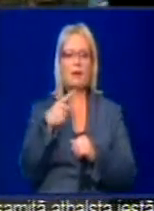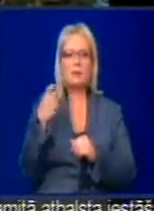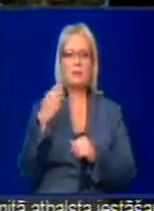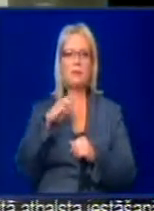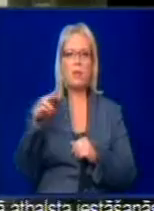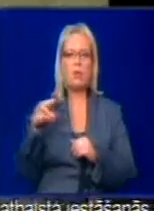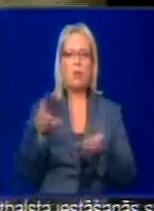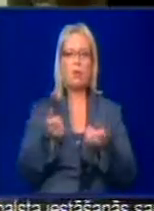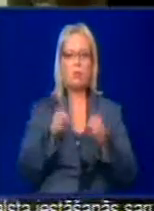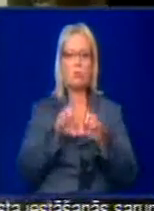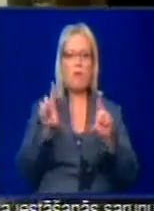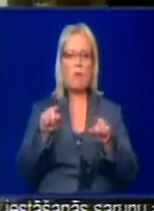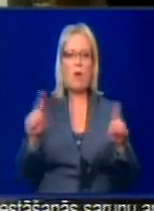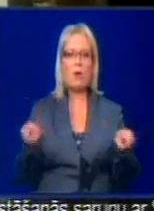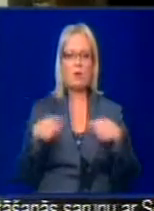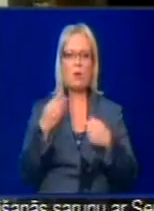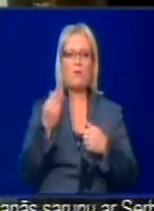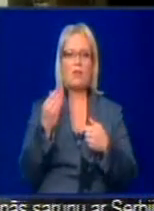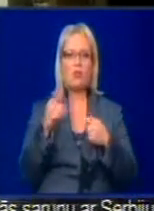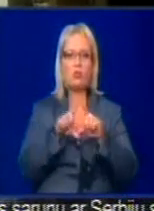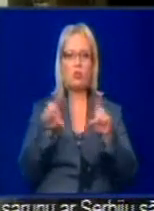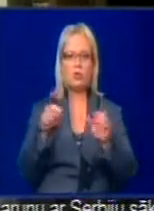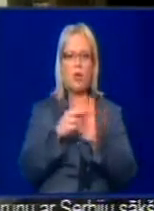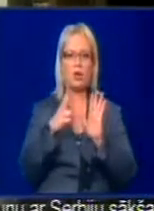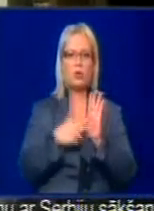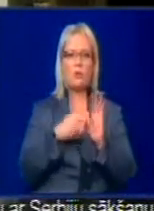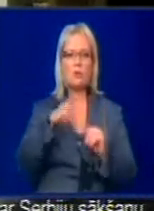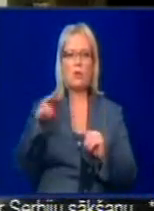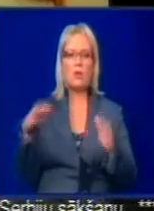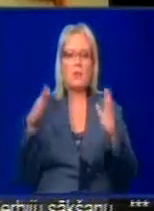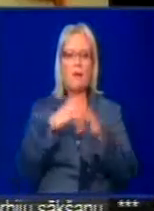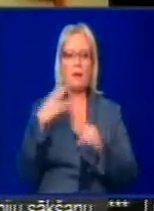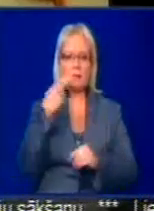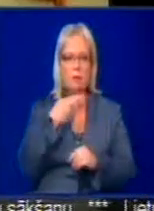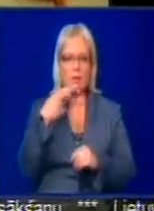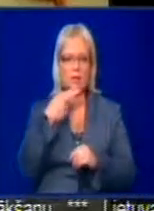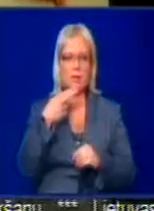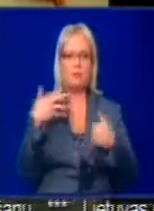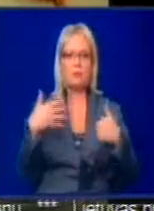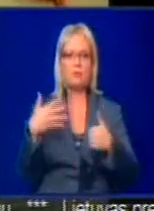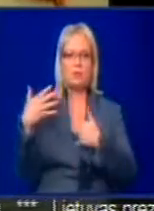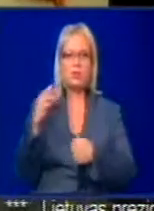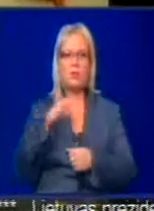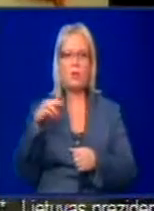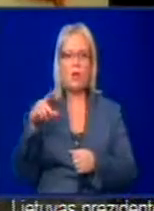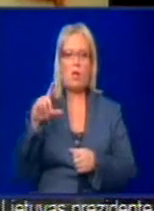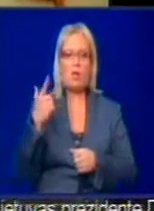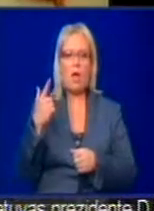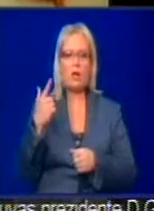miljonu uzņēmumu attīstībai un finanšu institūcijām, 18 miljonu mājasēmniecībām, bet 66 miljonu